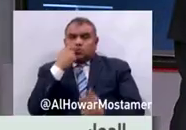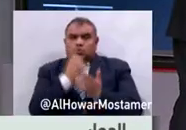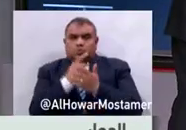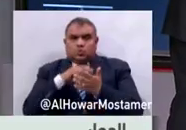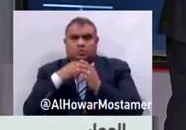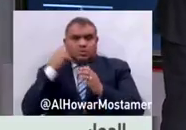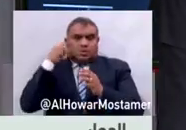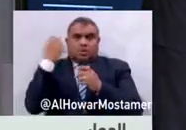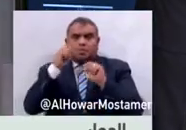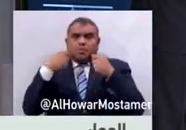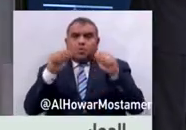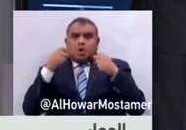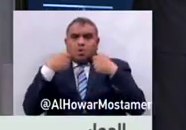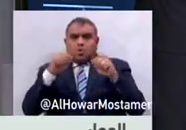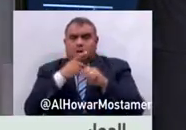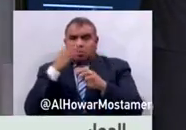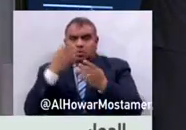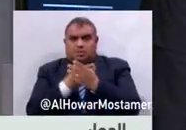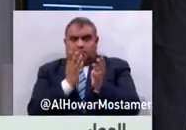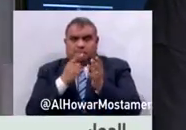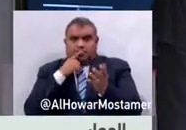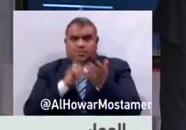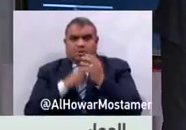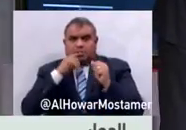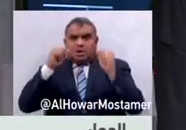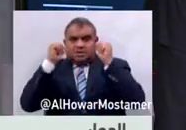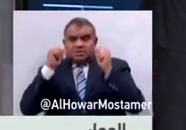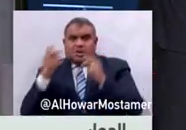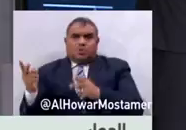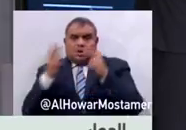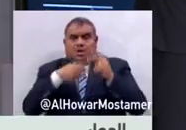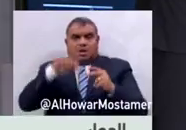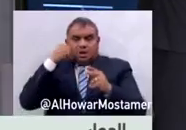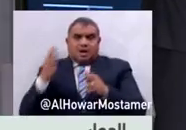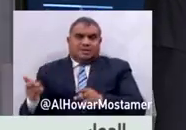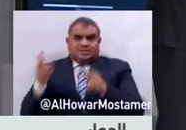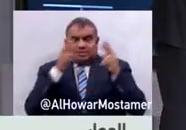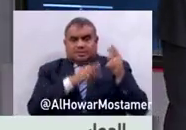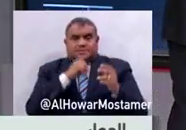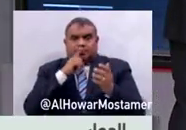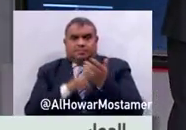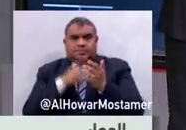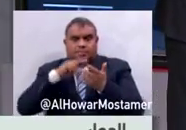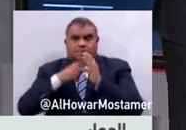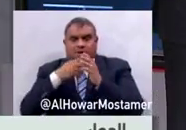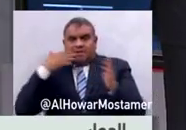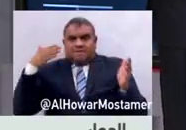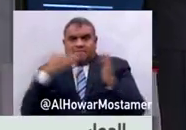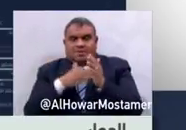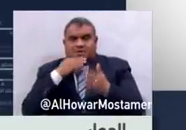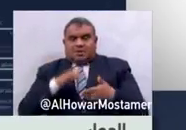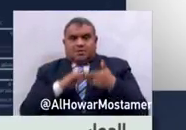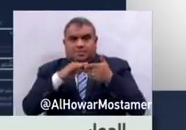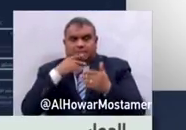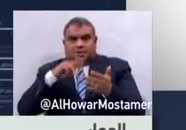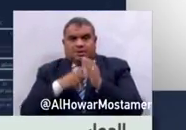من الصحف اللي أشارت إنها بتقول من ثورة إلى ثورة ومن رئيس إلى رئيس، هي بتوصل في النهاية وعايزة